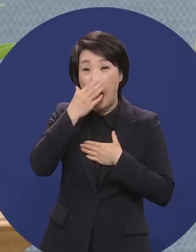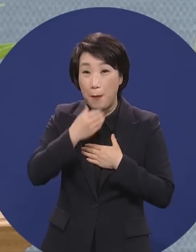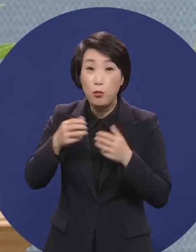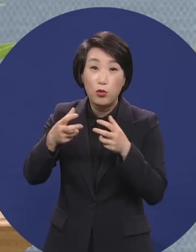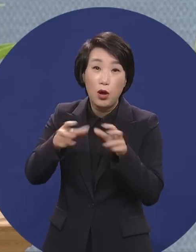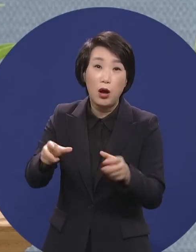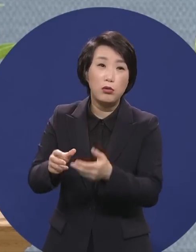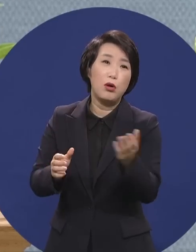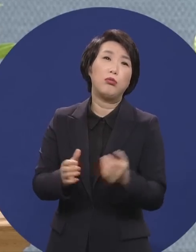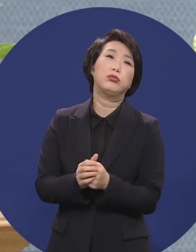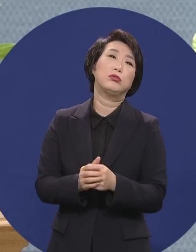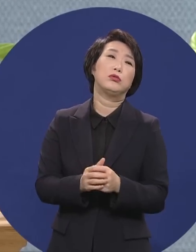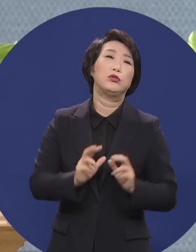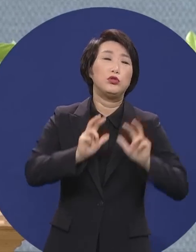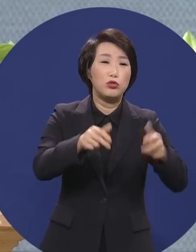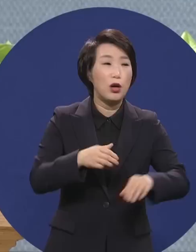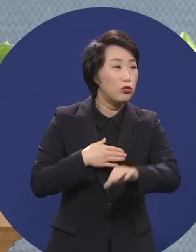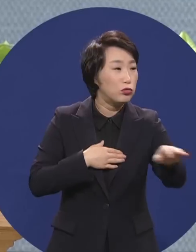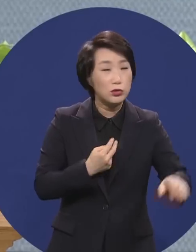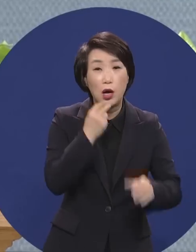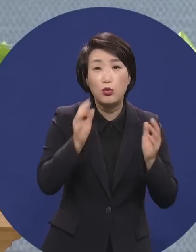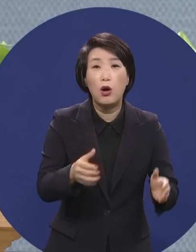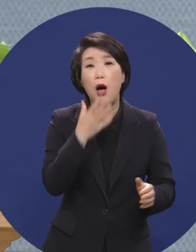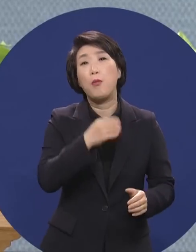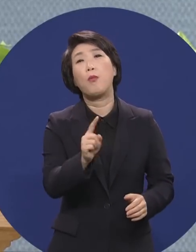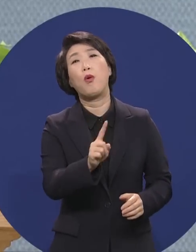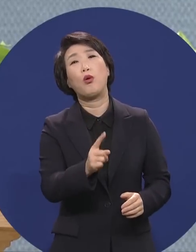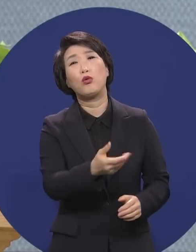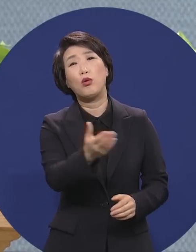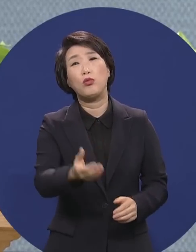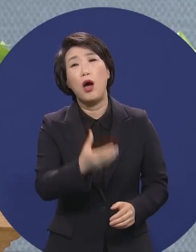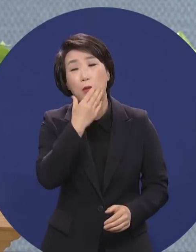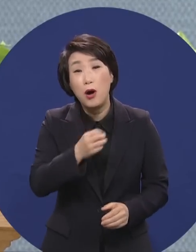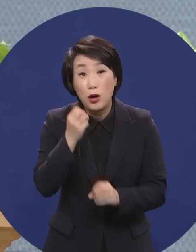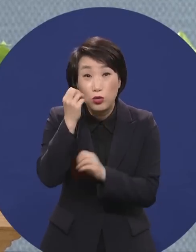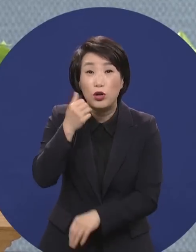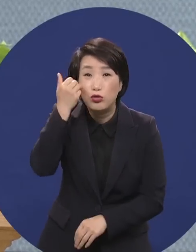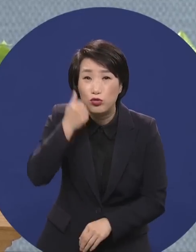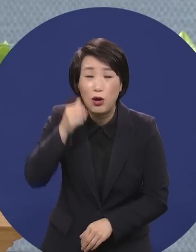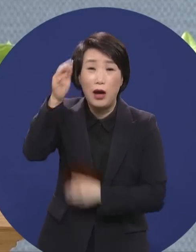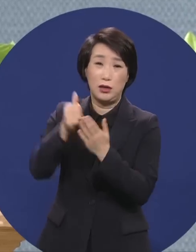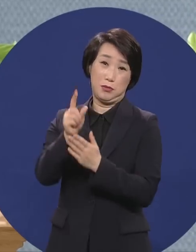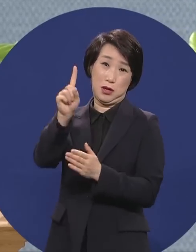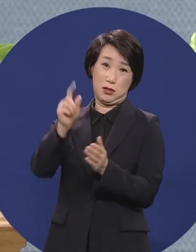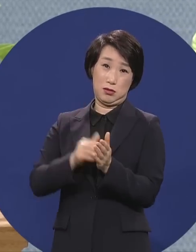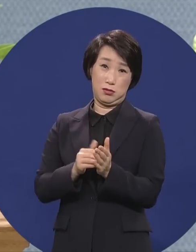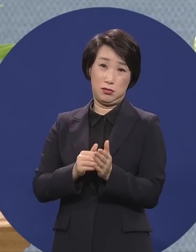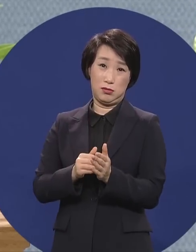깨지면 이 세상의 행복은 어디서 오는 것입니까? 행복의 근원이 하나님 아버지신데,